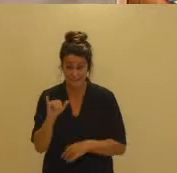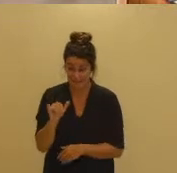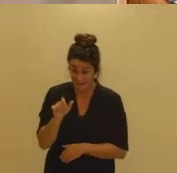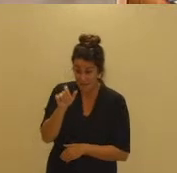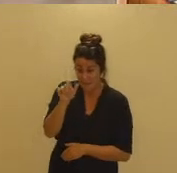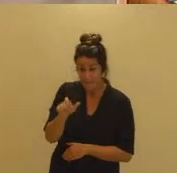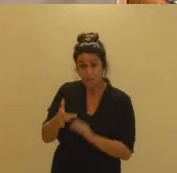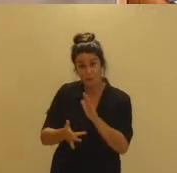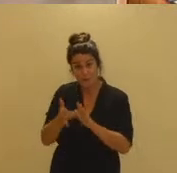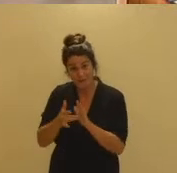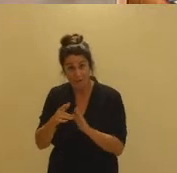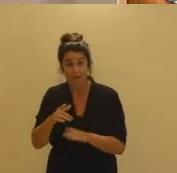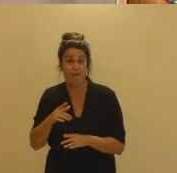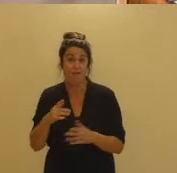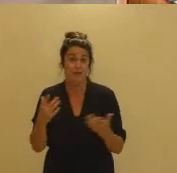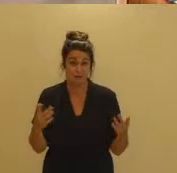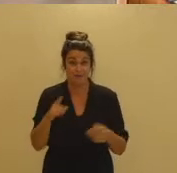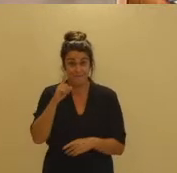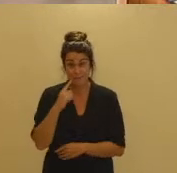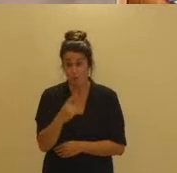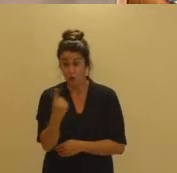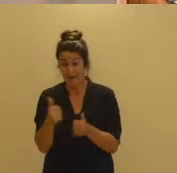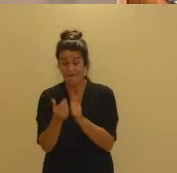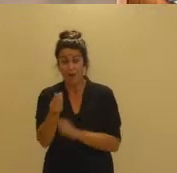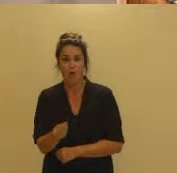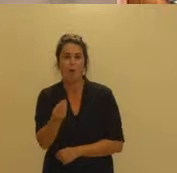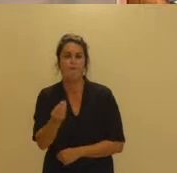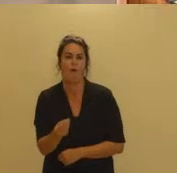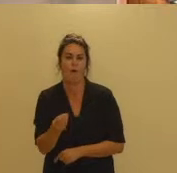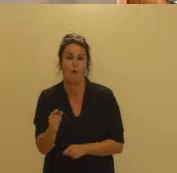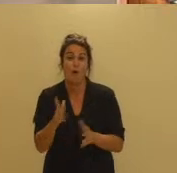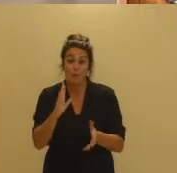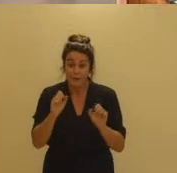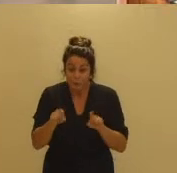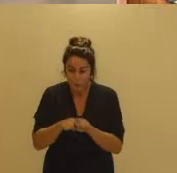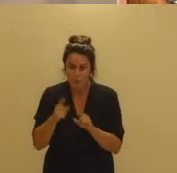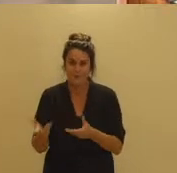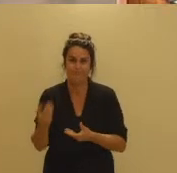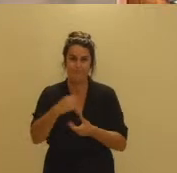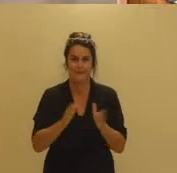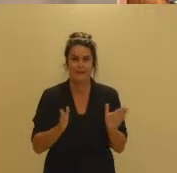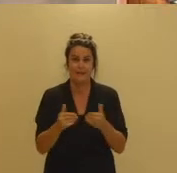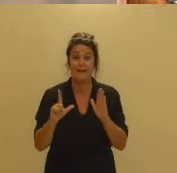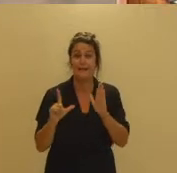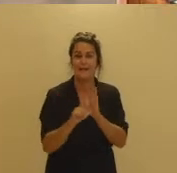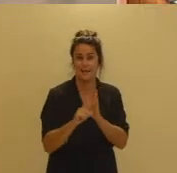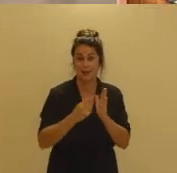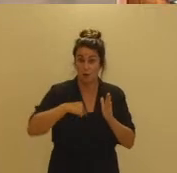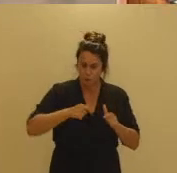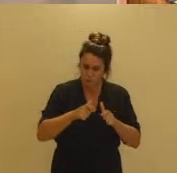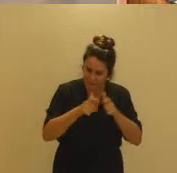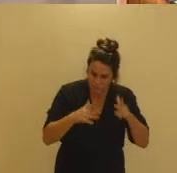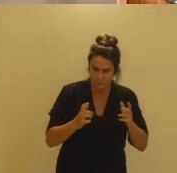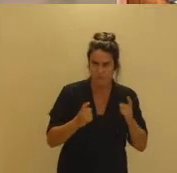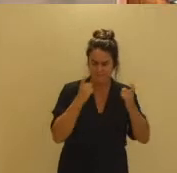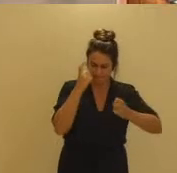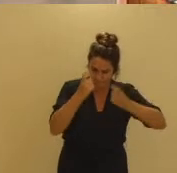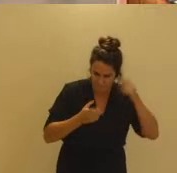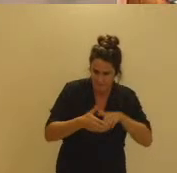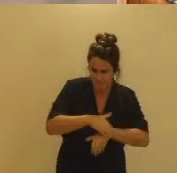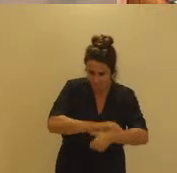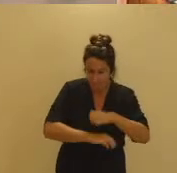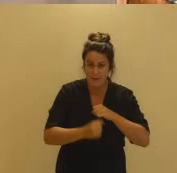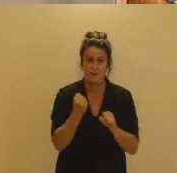peuvent également rentrer dans un cadre légal sur lequel les institutions peuvent travailler et en tous les cas sur